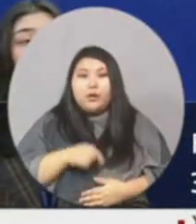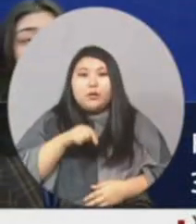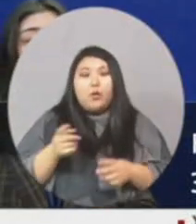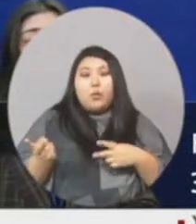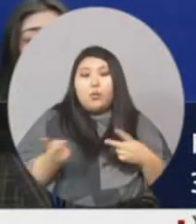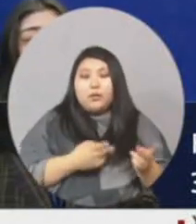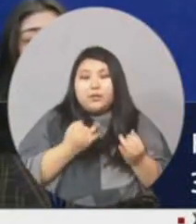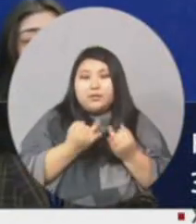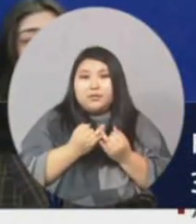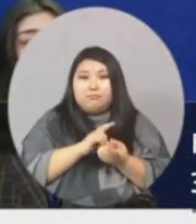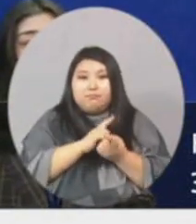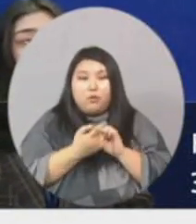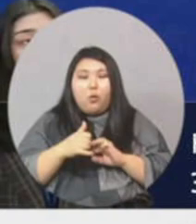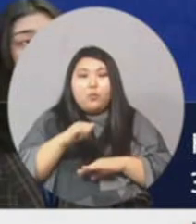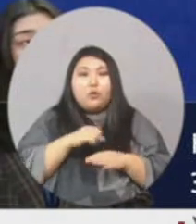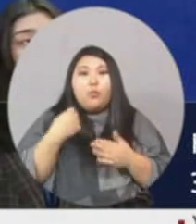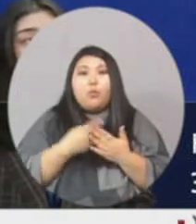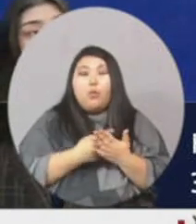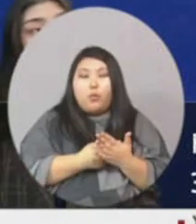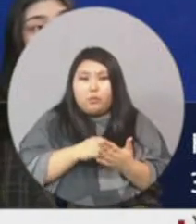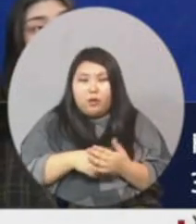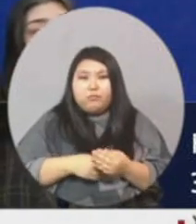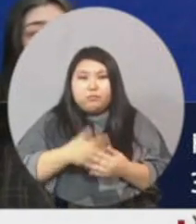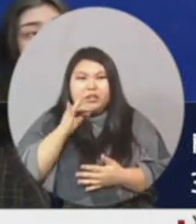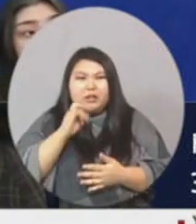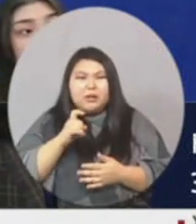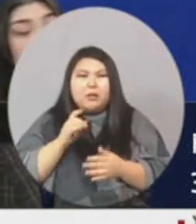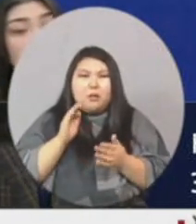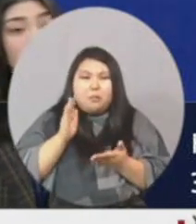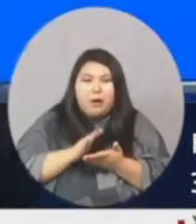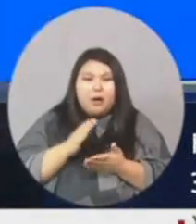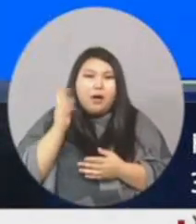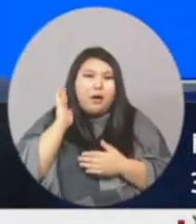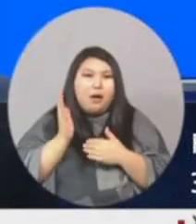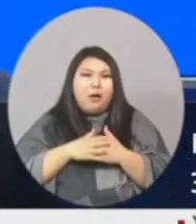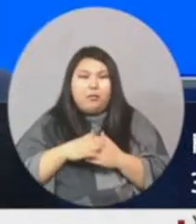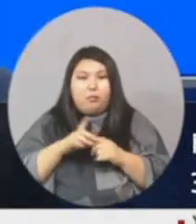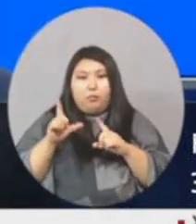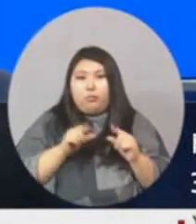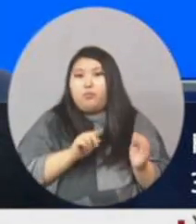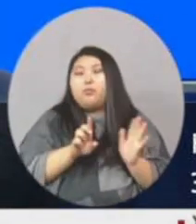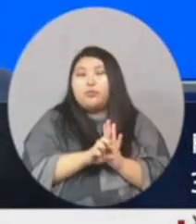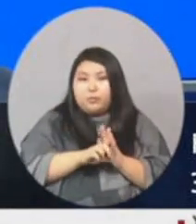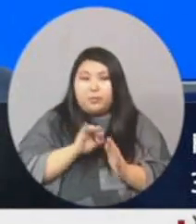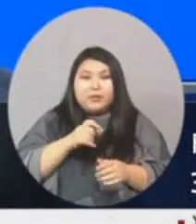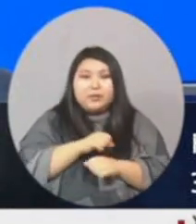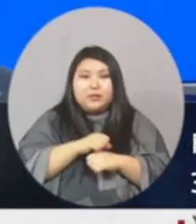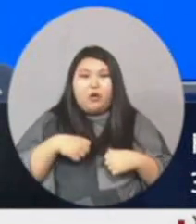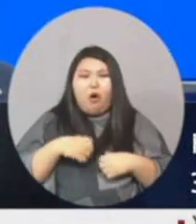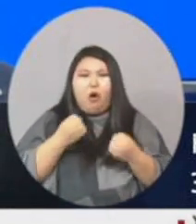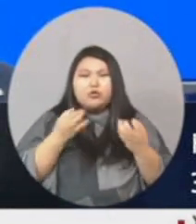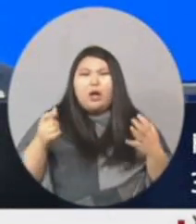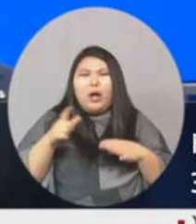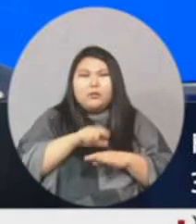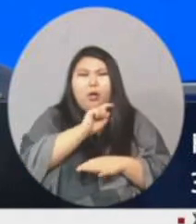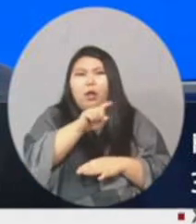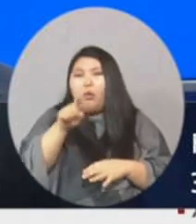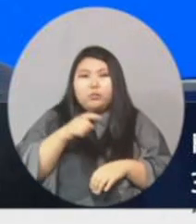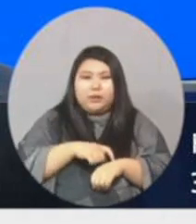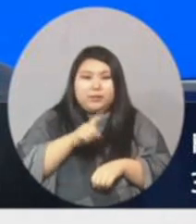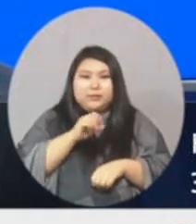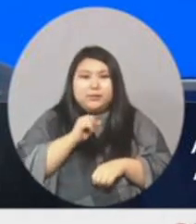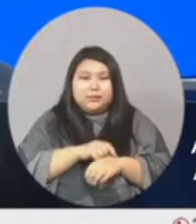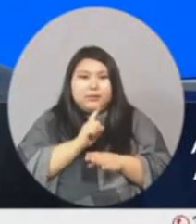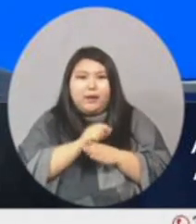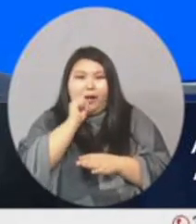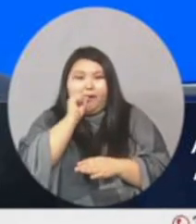үйлчлэгийг цахимжуулснаар улсын бүртгэл дээр үүсдэг их бага авилгыг арилгаж болохыг дурдж ирсэн юм. Мөн иргэд олон газар руу явахгүйгээр цаг заваа хэмнэж